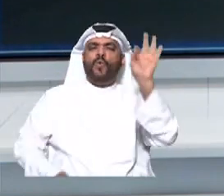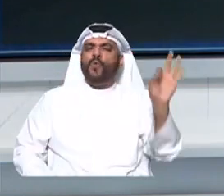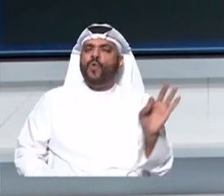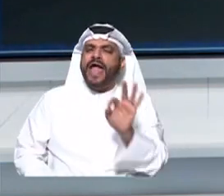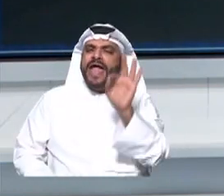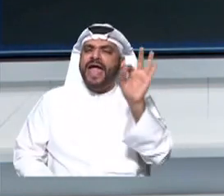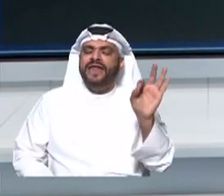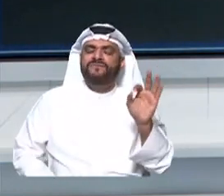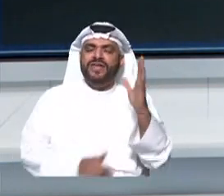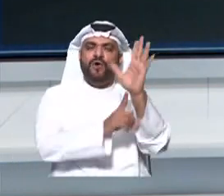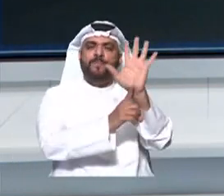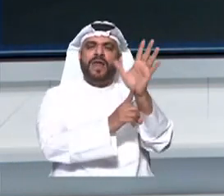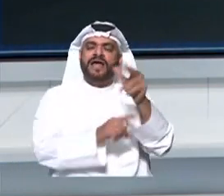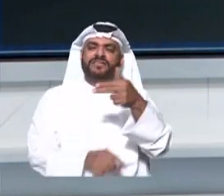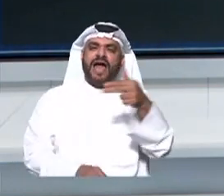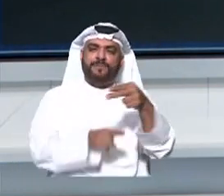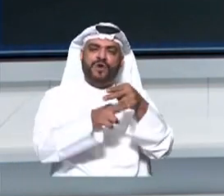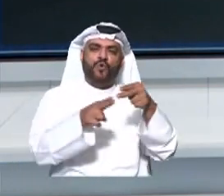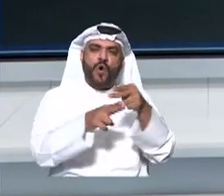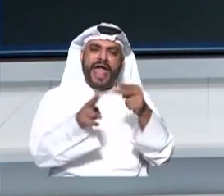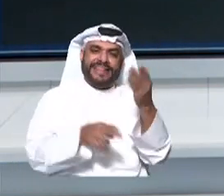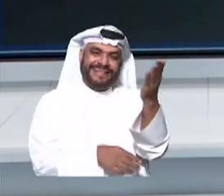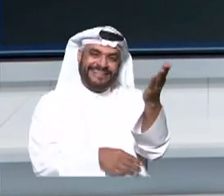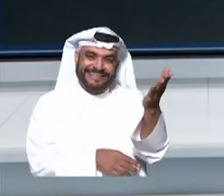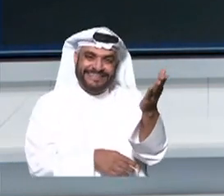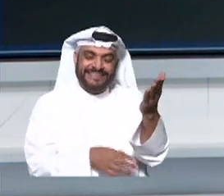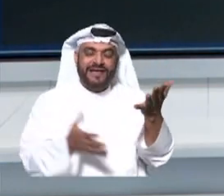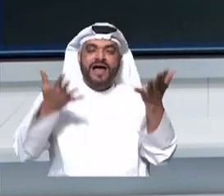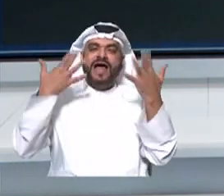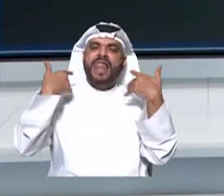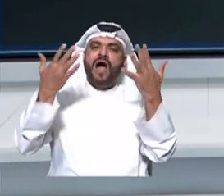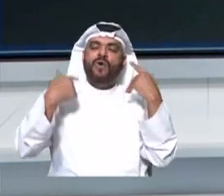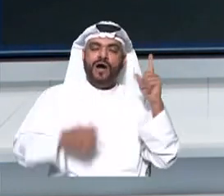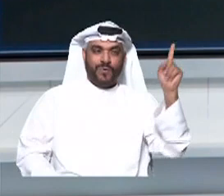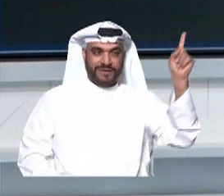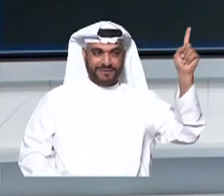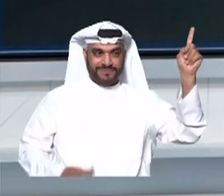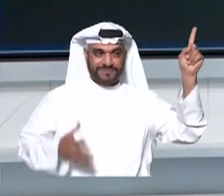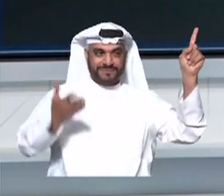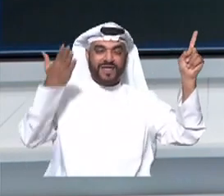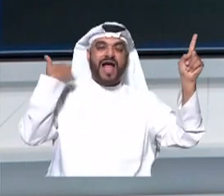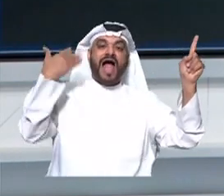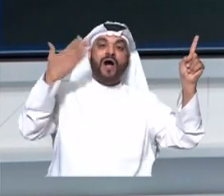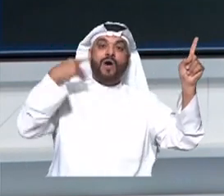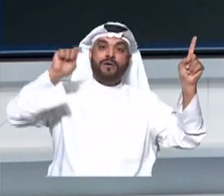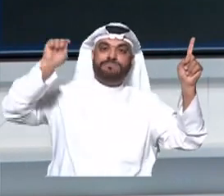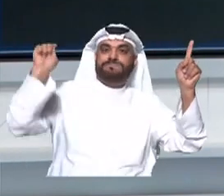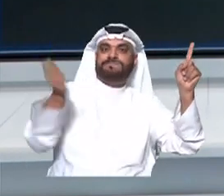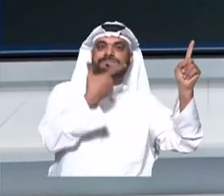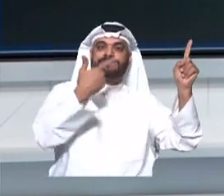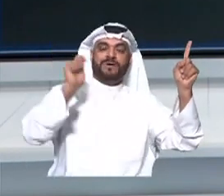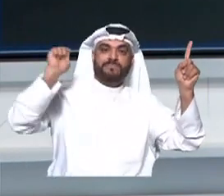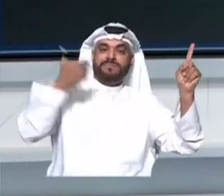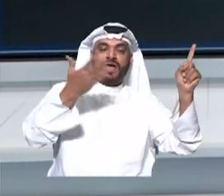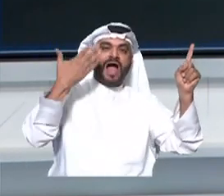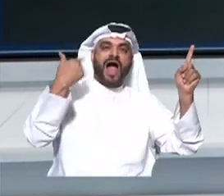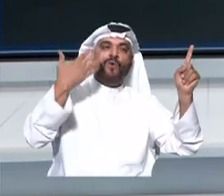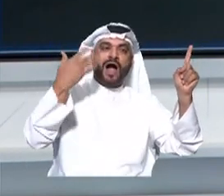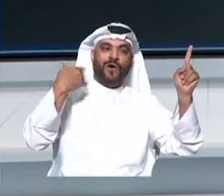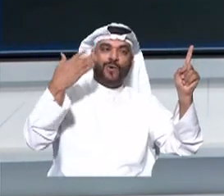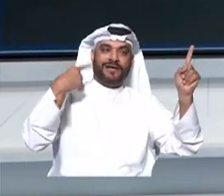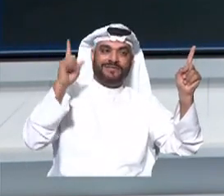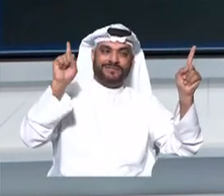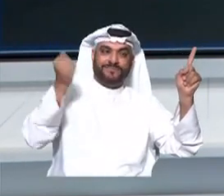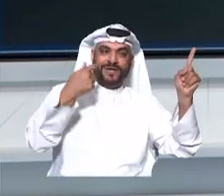دولة الكويت، الرياح شمالية غربية سرعتها 8 إلى 30 كيلومتر في الساعة، درجة الحرارة المتوقعة في منطقتي